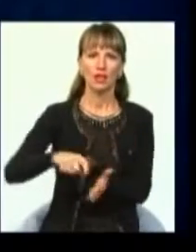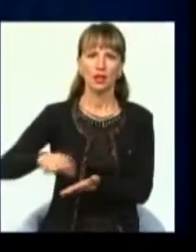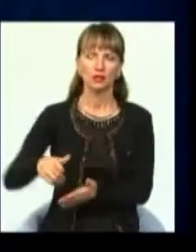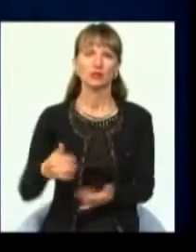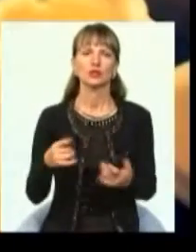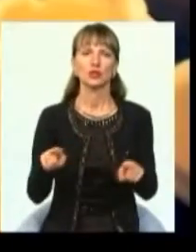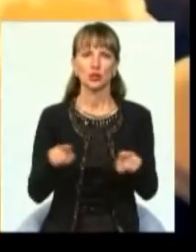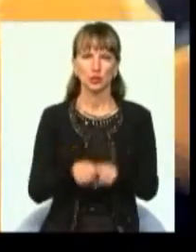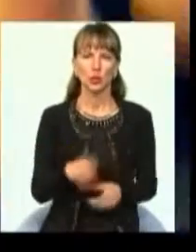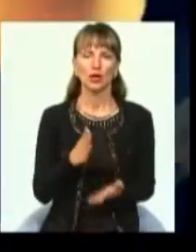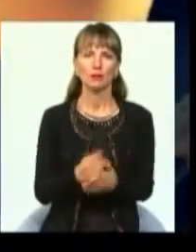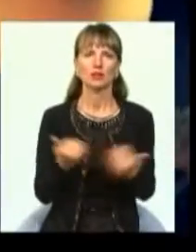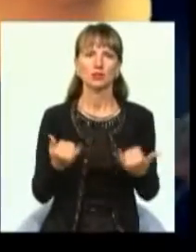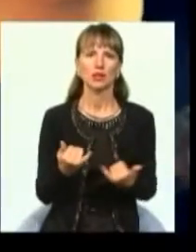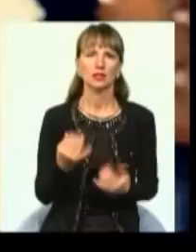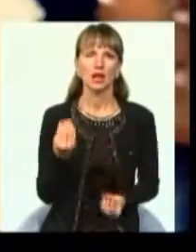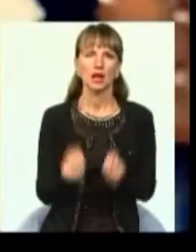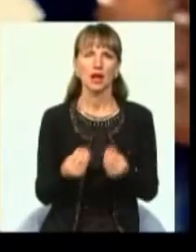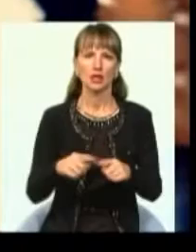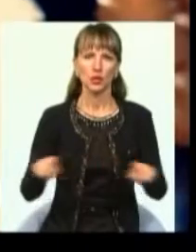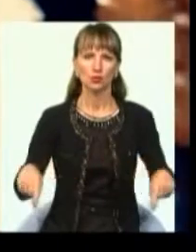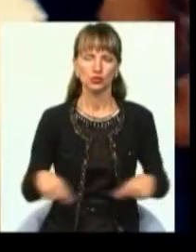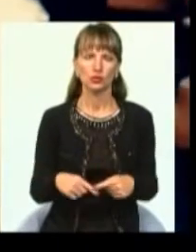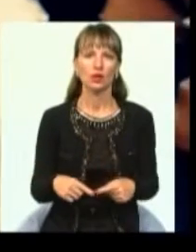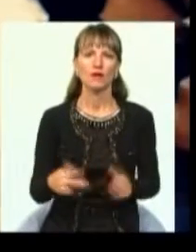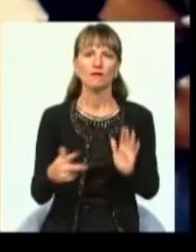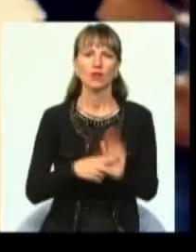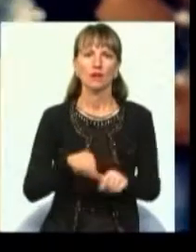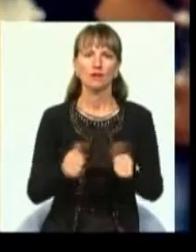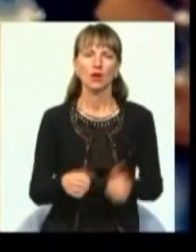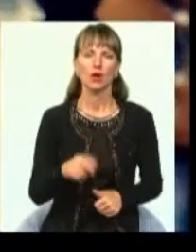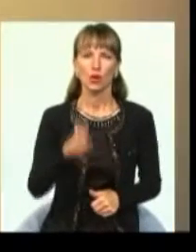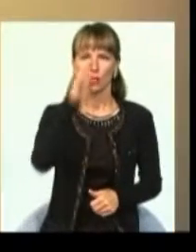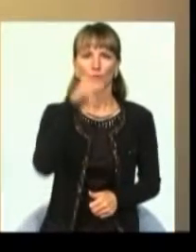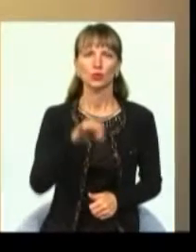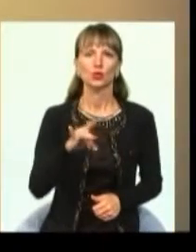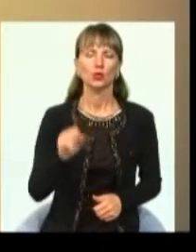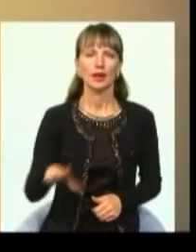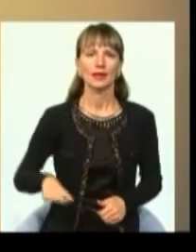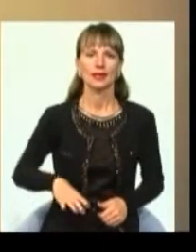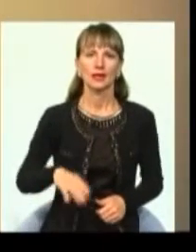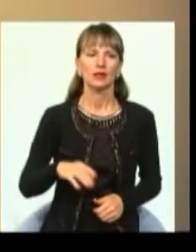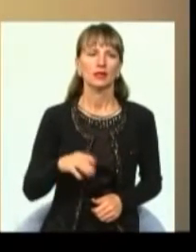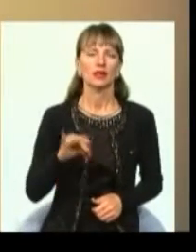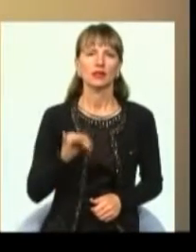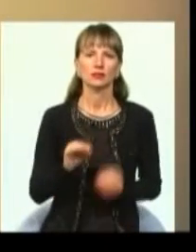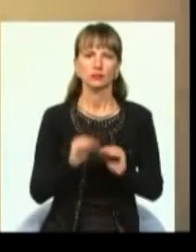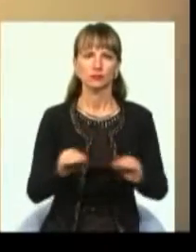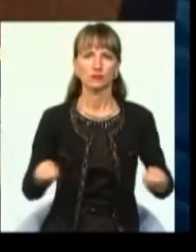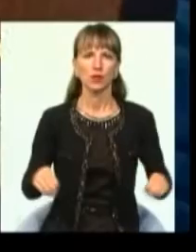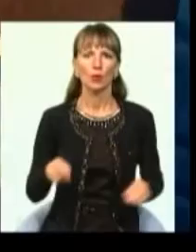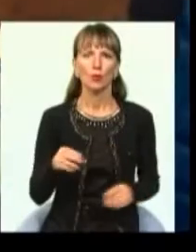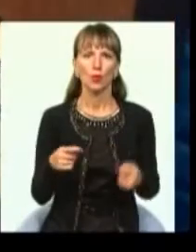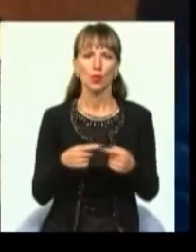має і сучасна гральна дошка. У кожного гравця було по 8 фігурок – король, тура, кінь, слон та 4 пішаки. Вони розташовувались по